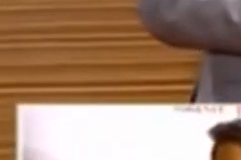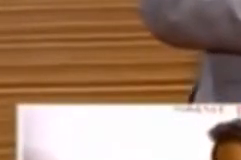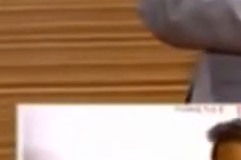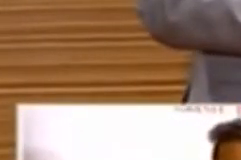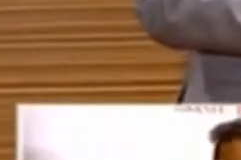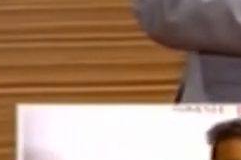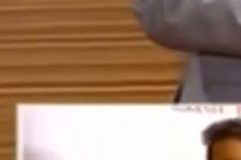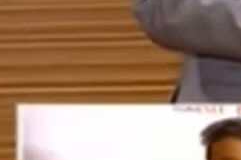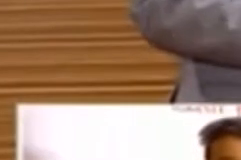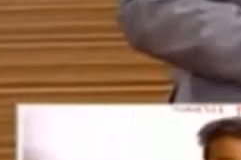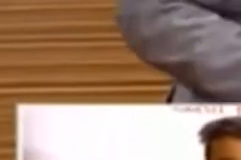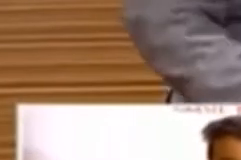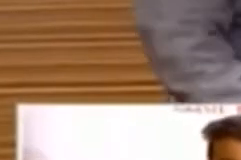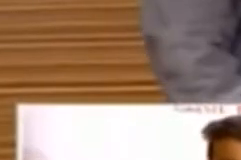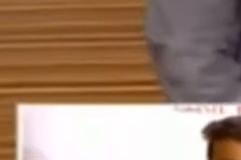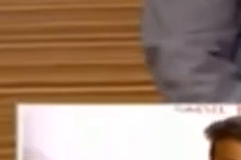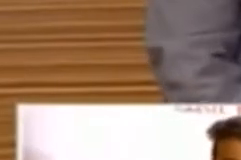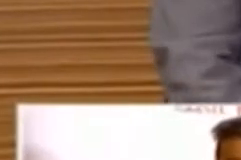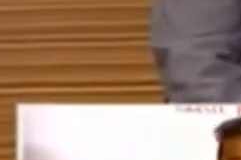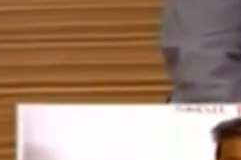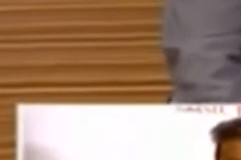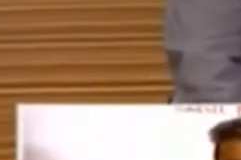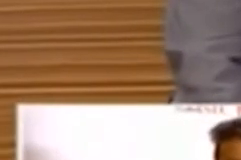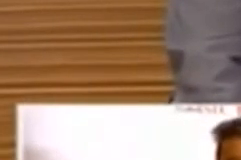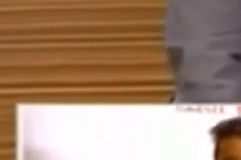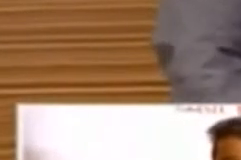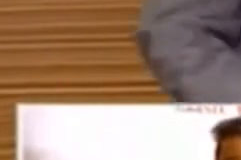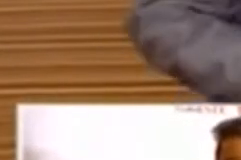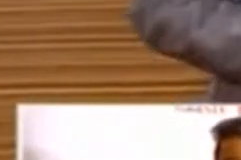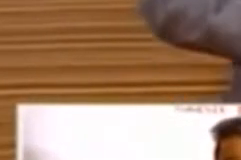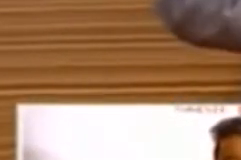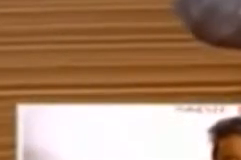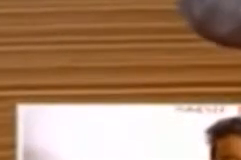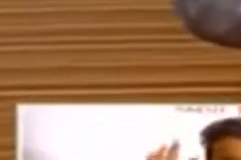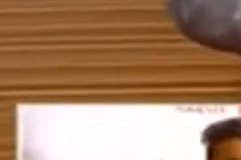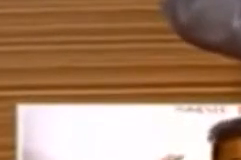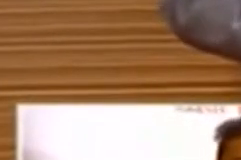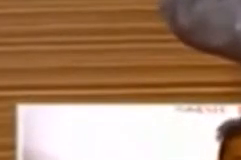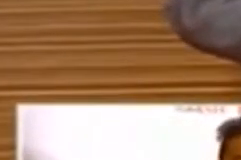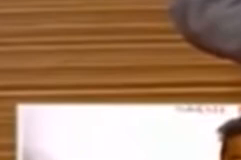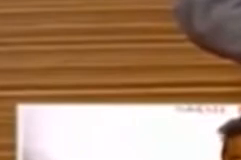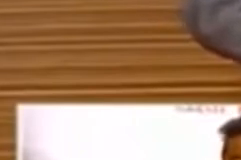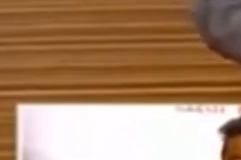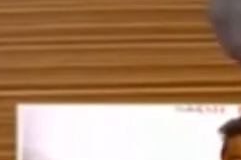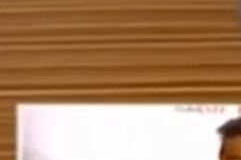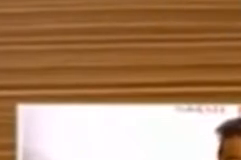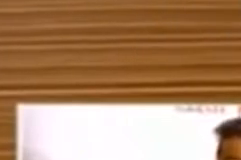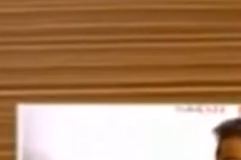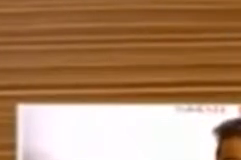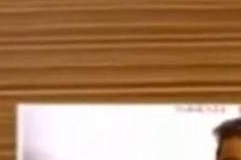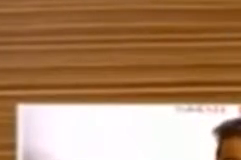إلى قرطاج تونس تختار. هذا ويشارك في مناظرات اليوم الأول